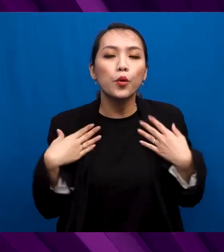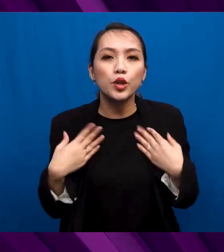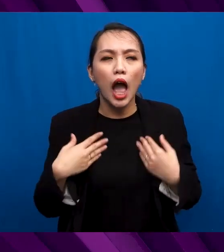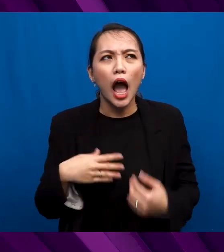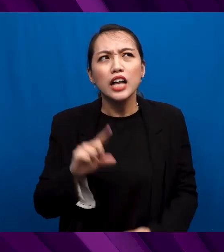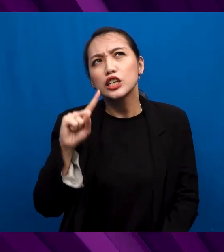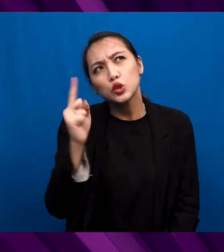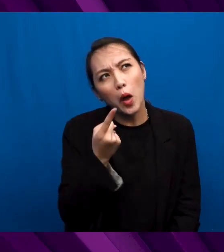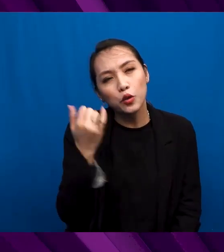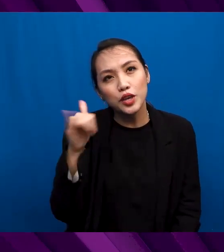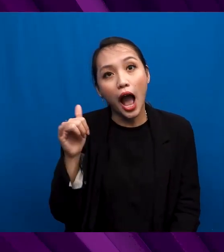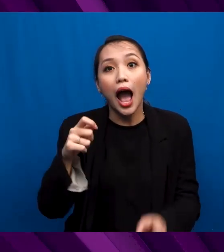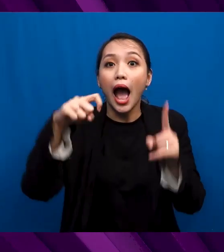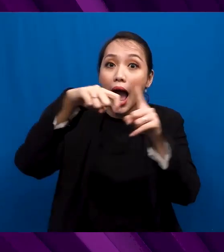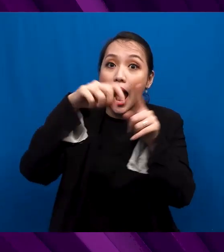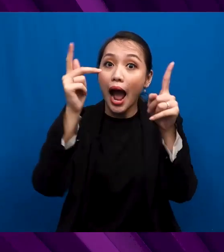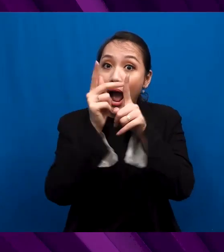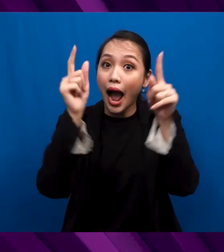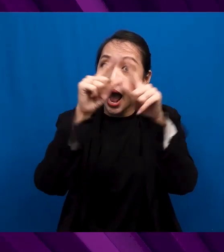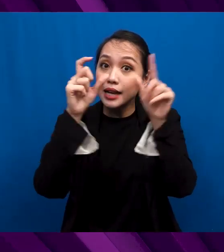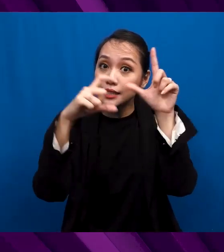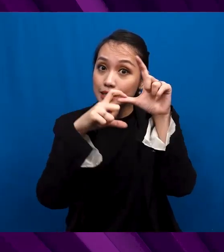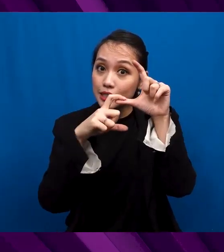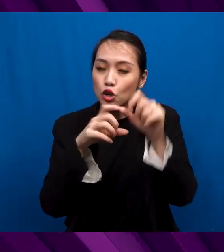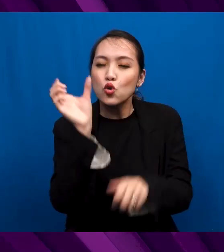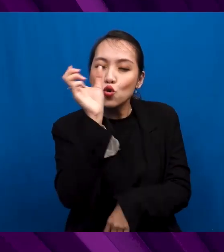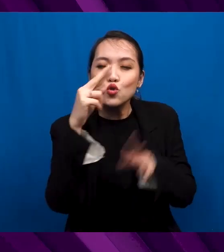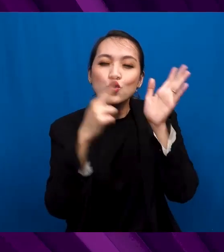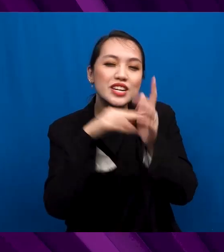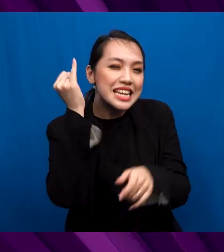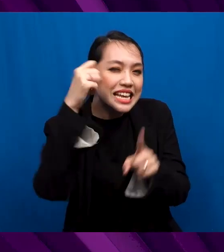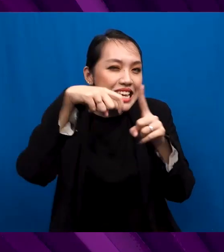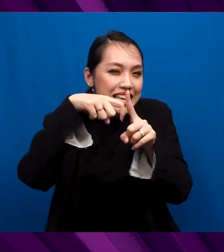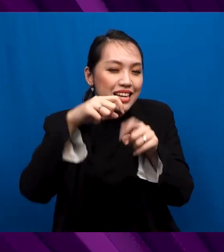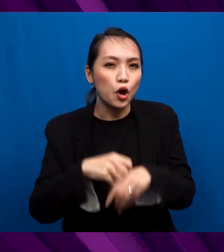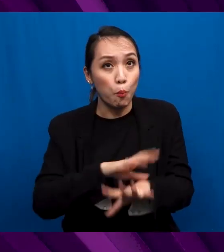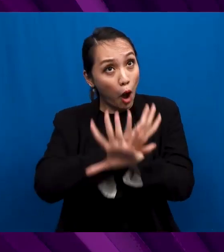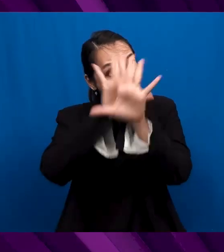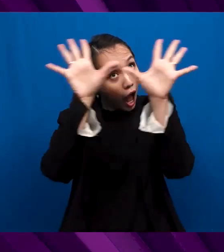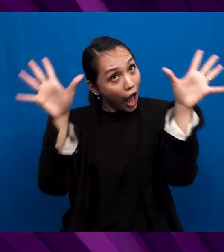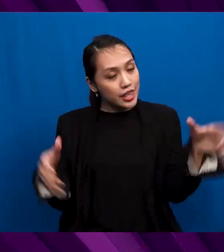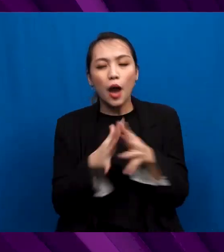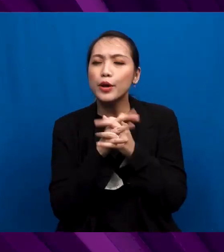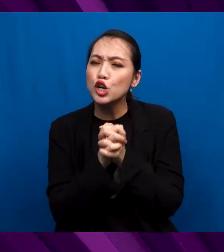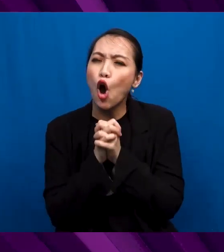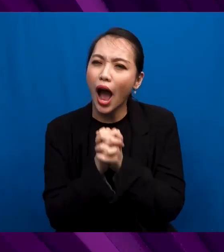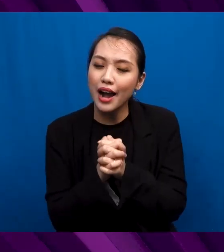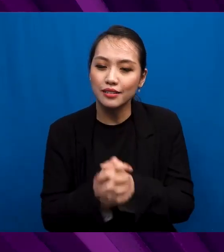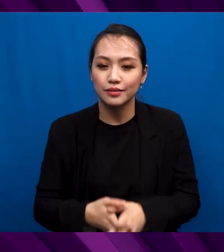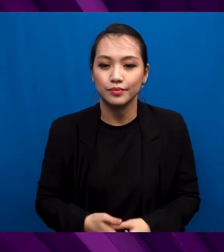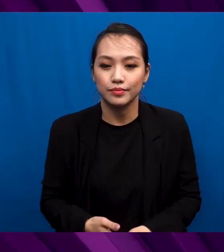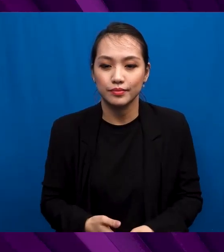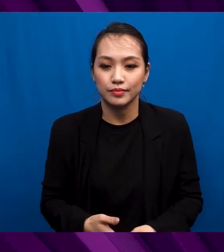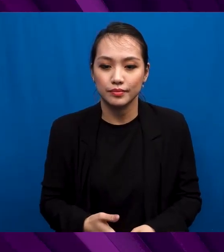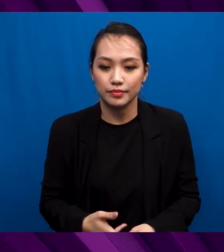sesuatu yang khas tentang suku mereka. Banyak pendoanya. Karena itu sangat tepat sekali ketika Musa